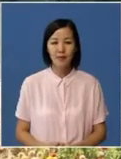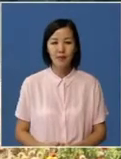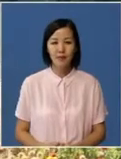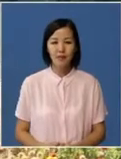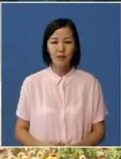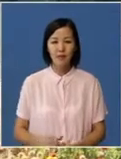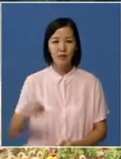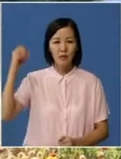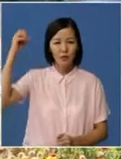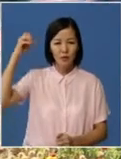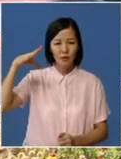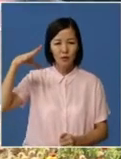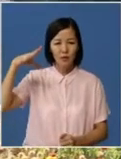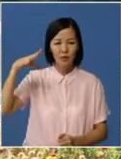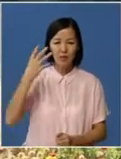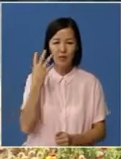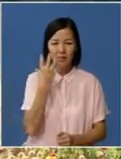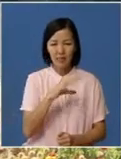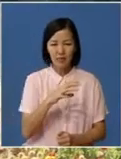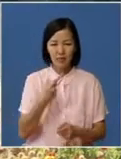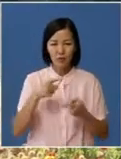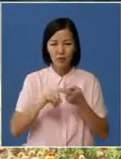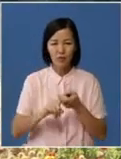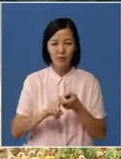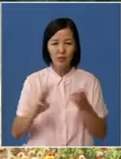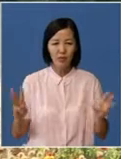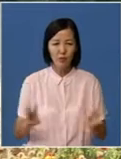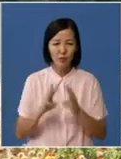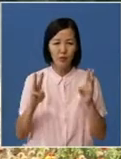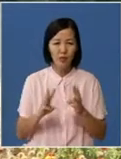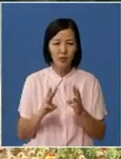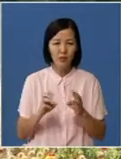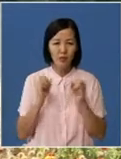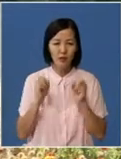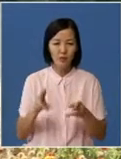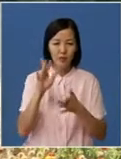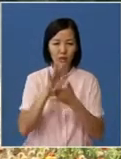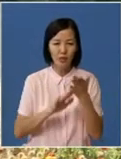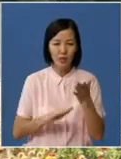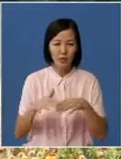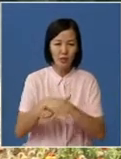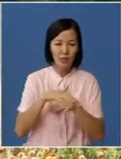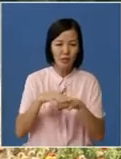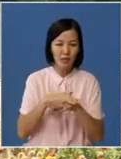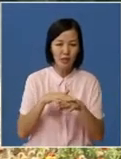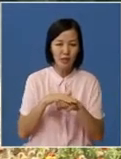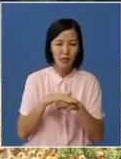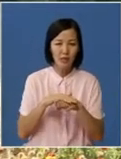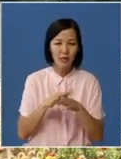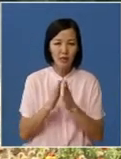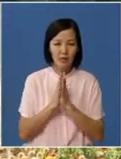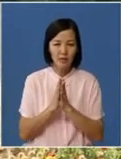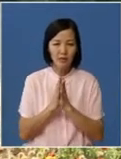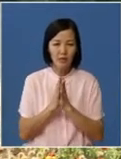Күннің ыстық болуына байланысты және де өрт қауіпті кезеңнің жалғасуына байланысты тұрғындардан сұрайтынымыз өрт қауіпсіздік ережелерін